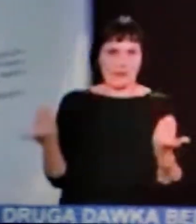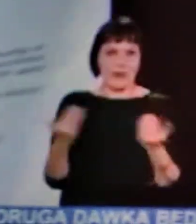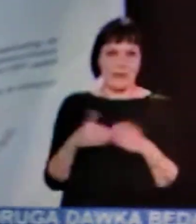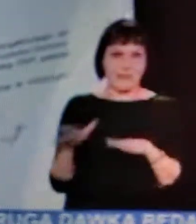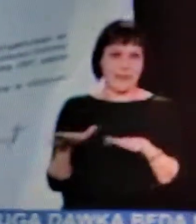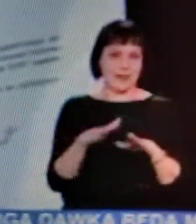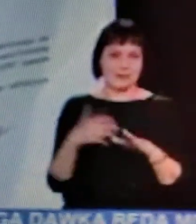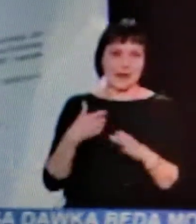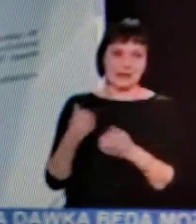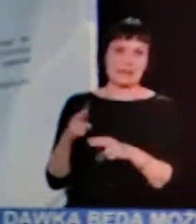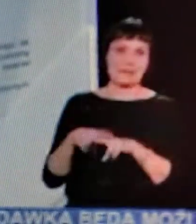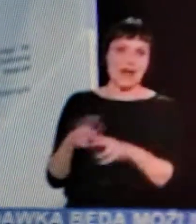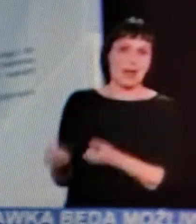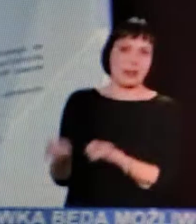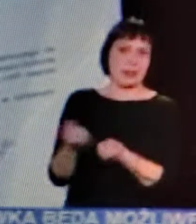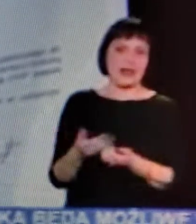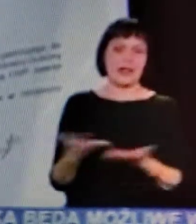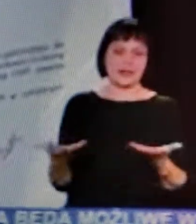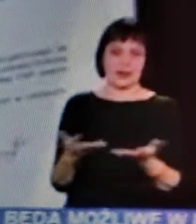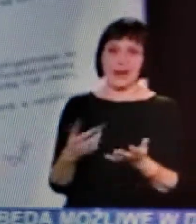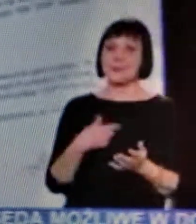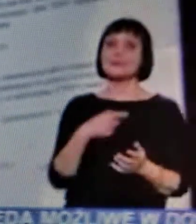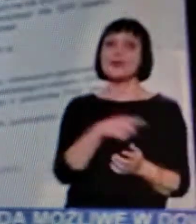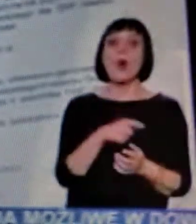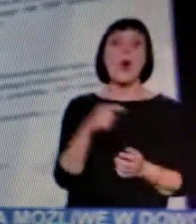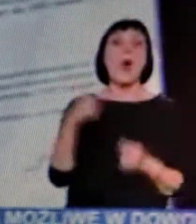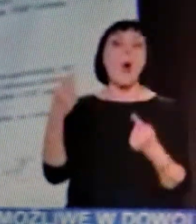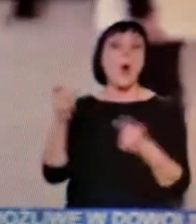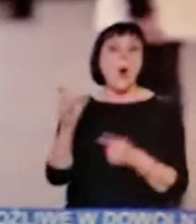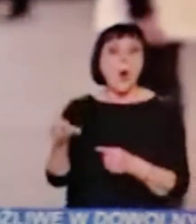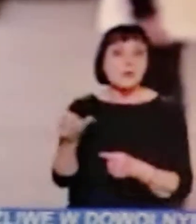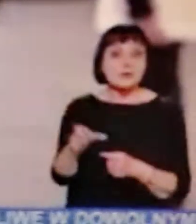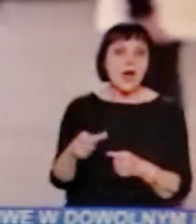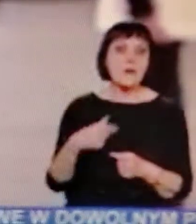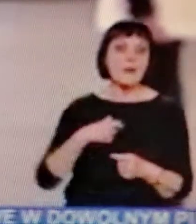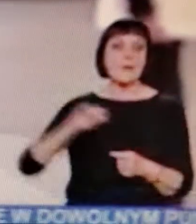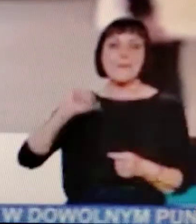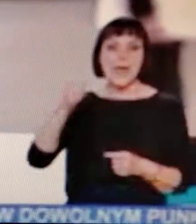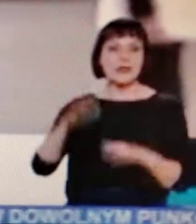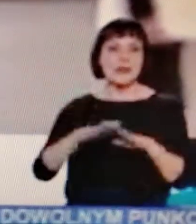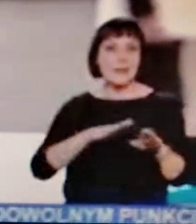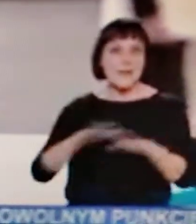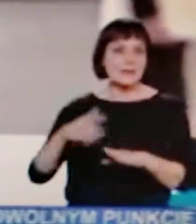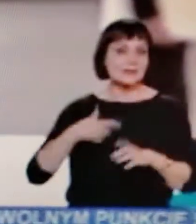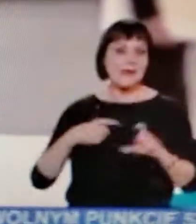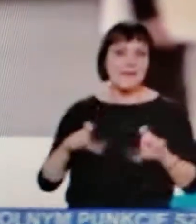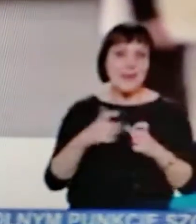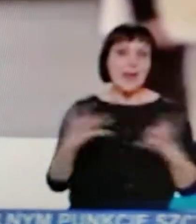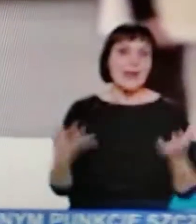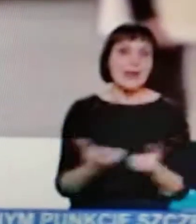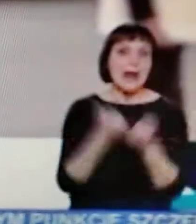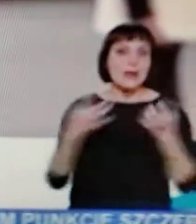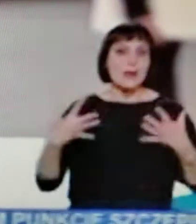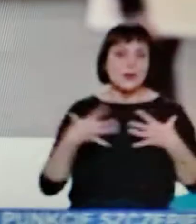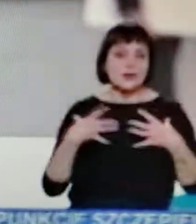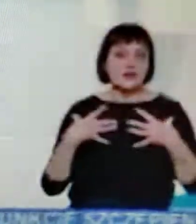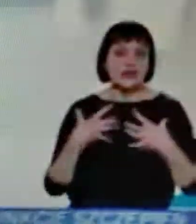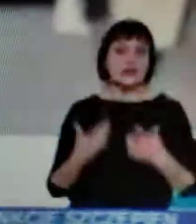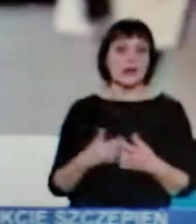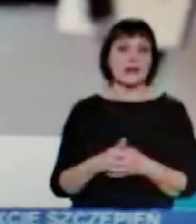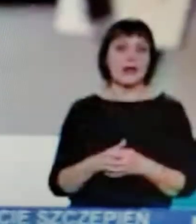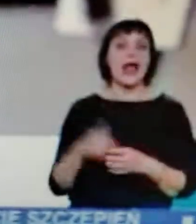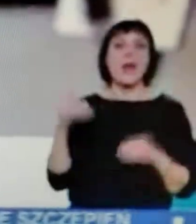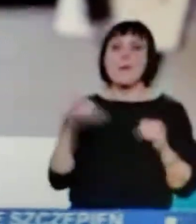na przewożenie tego sprzętu. Te jednostki, te osoby, które są pierwsze na miejscu zdarzenia, ratują życie i mienie